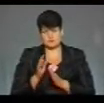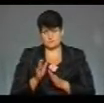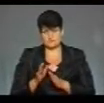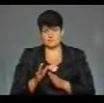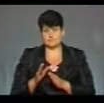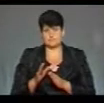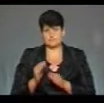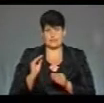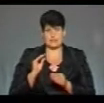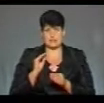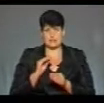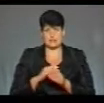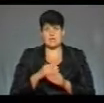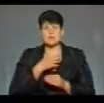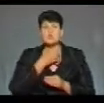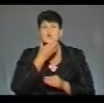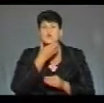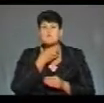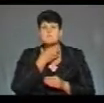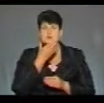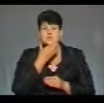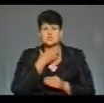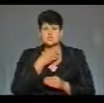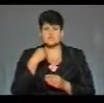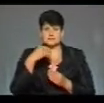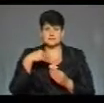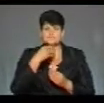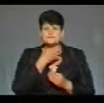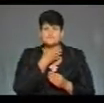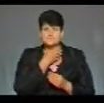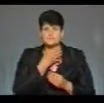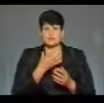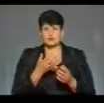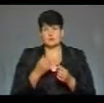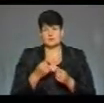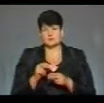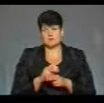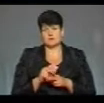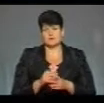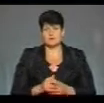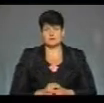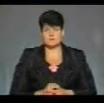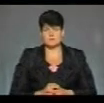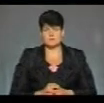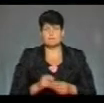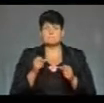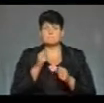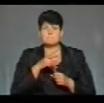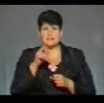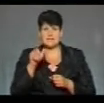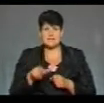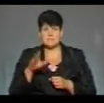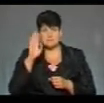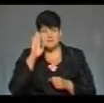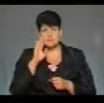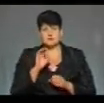накладено комірчик на шийний відділ хребта застабілізовано і отримує симптоматичне лікування. Племінник жінки Олександр